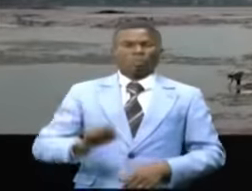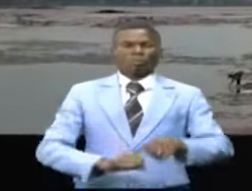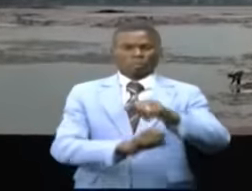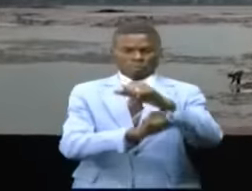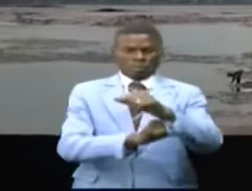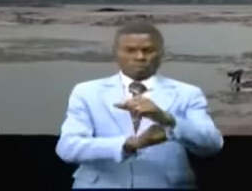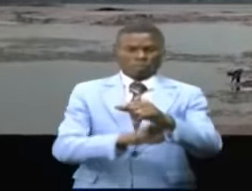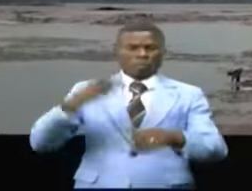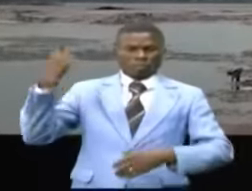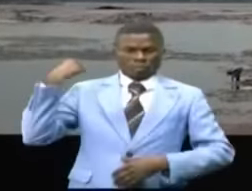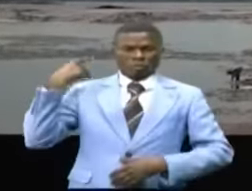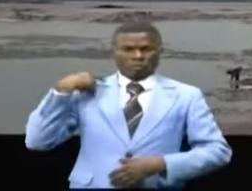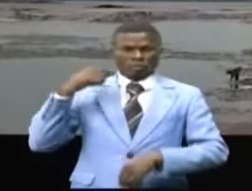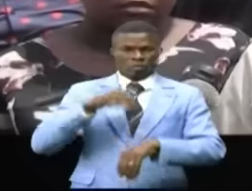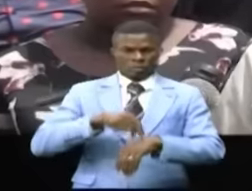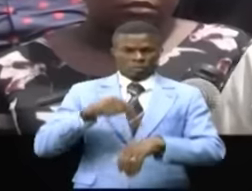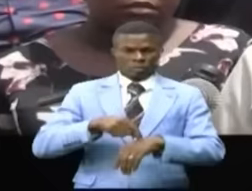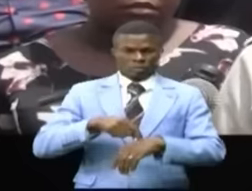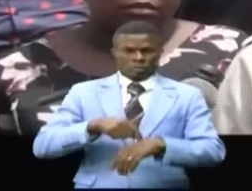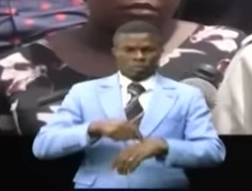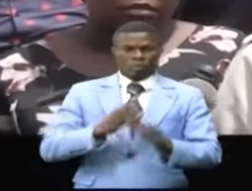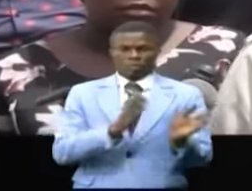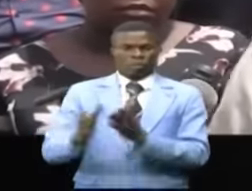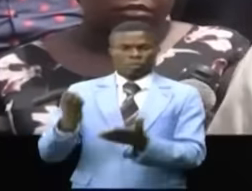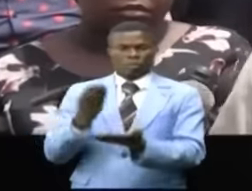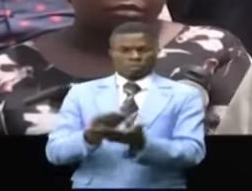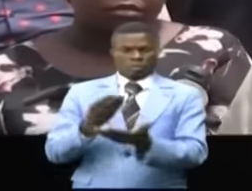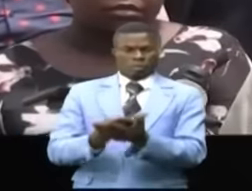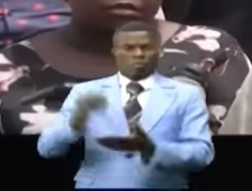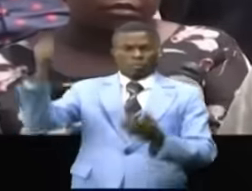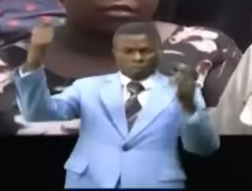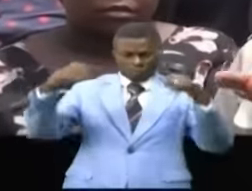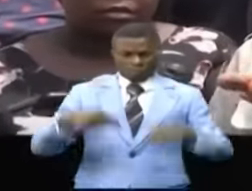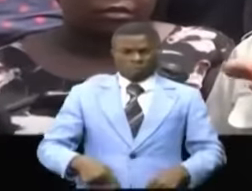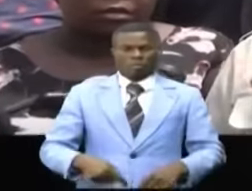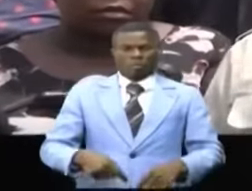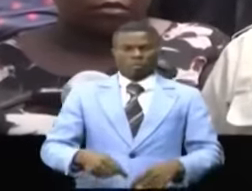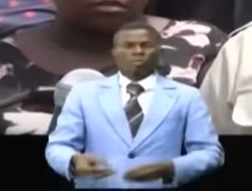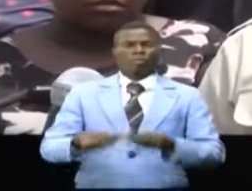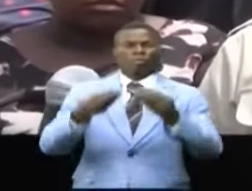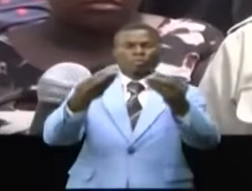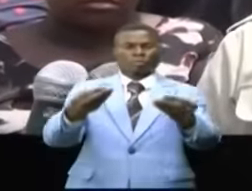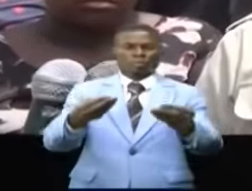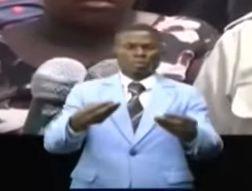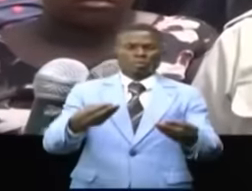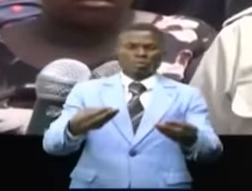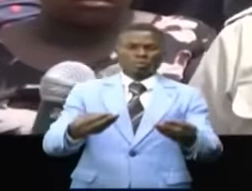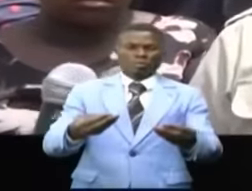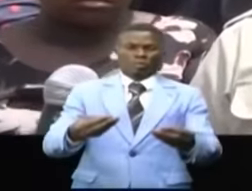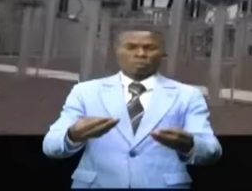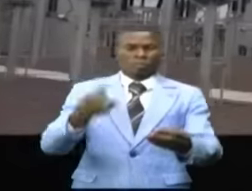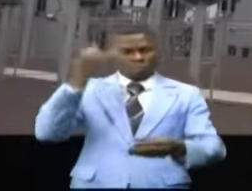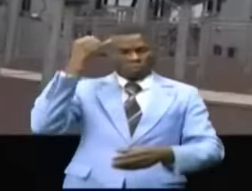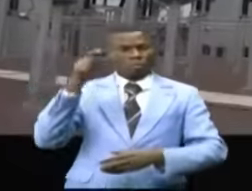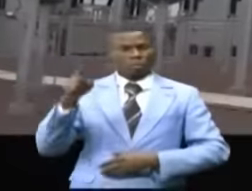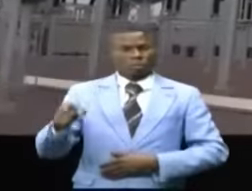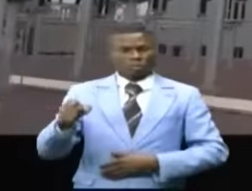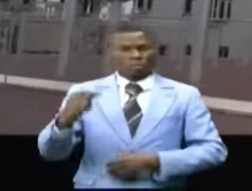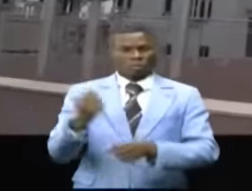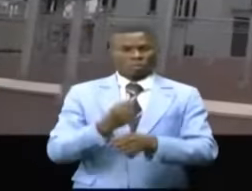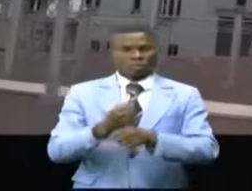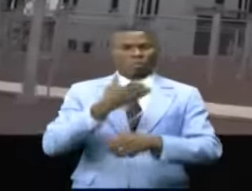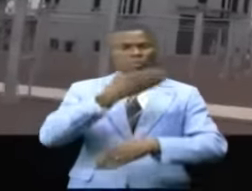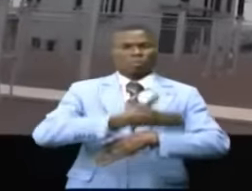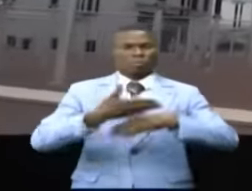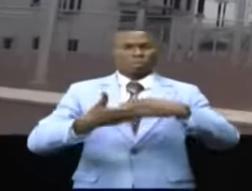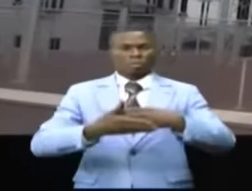député. C'est le moment de confection des budgets qu'il doit venir et donner au moins son point de vue. Les travaux de